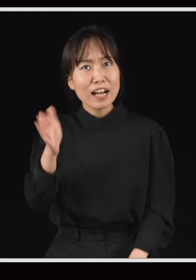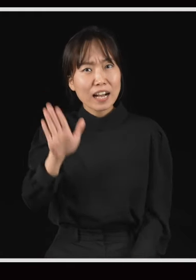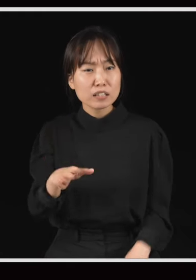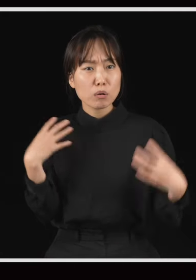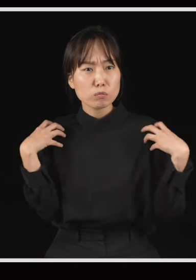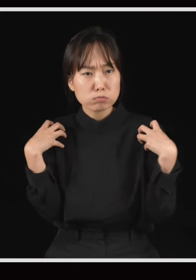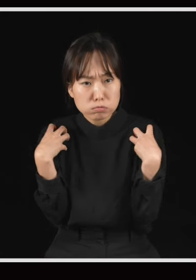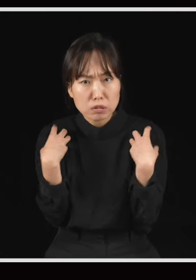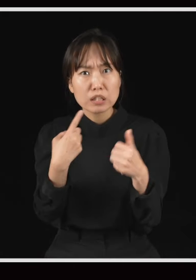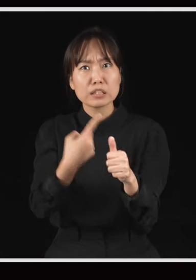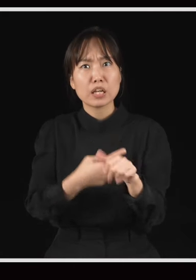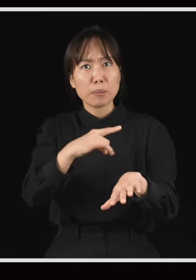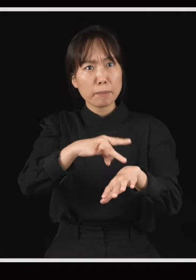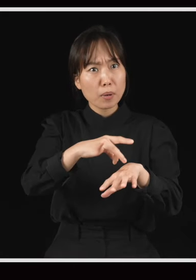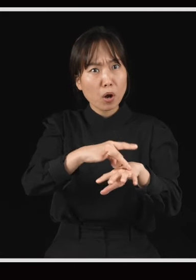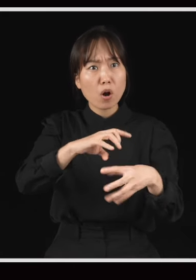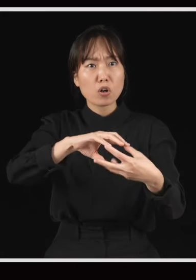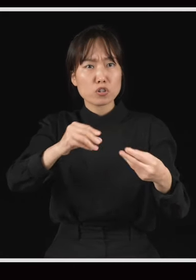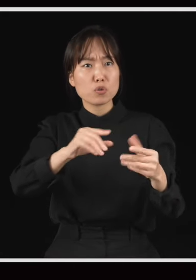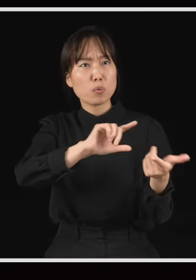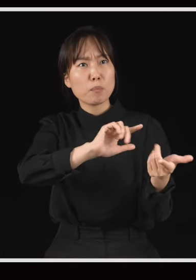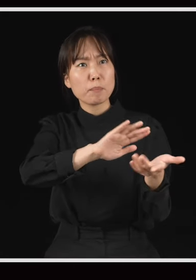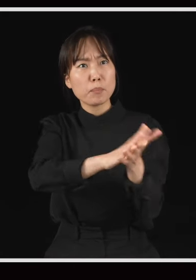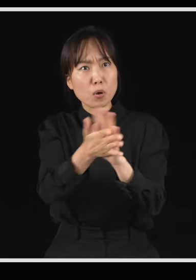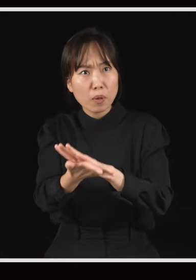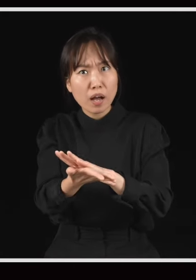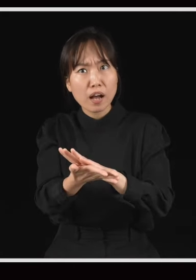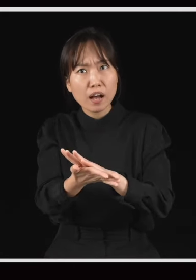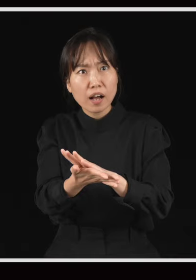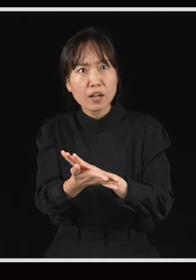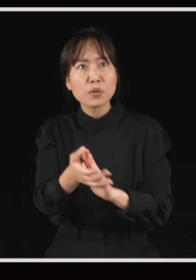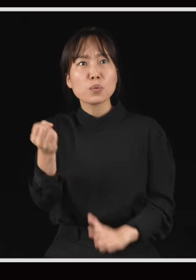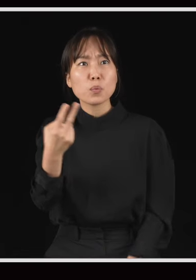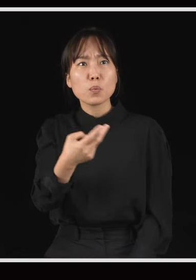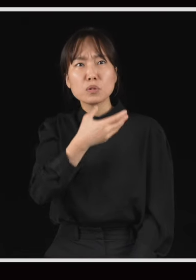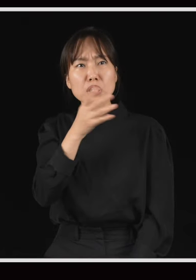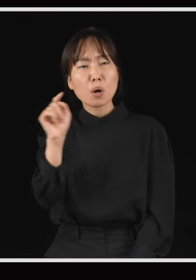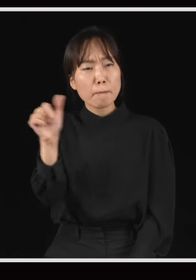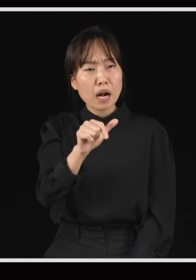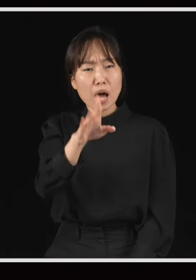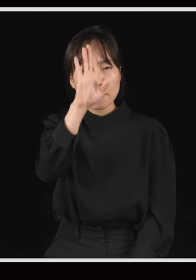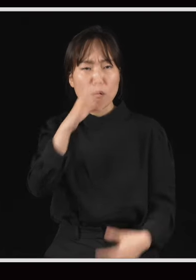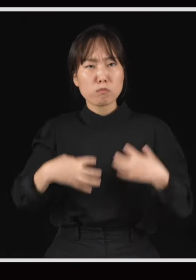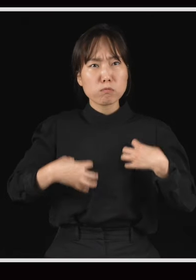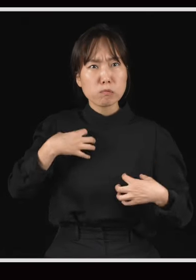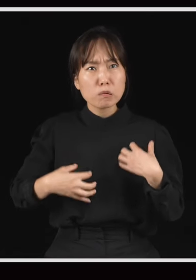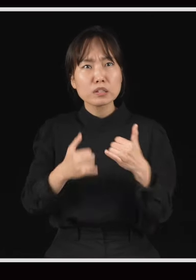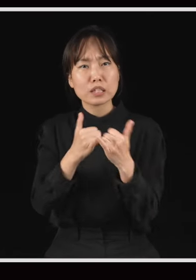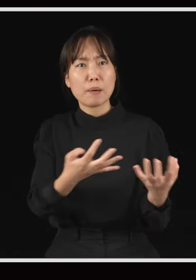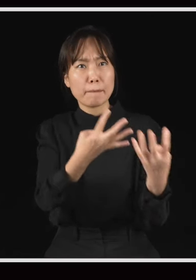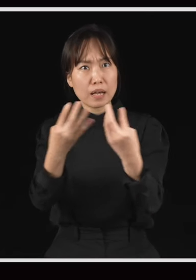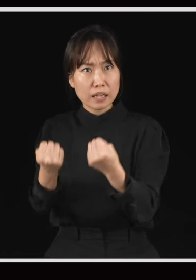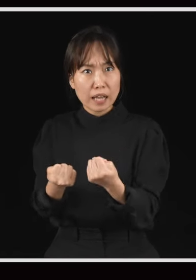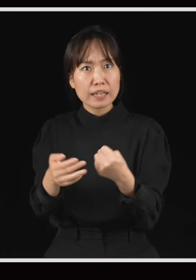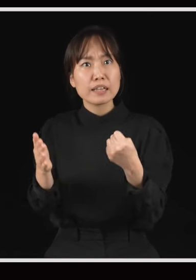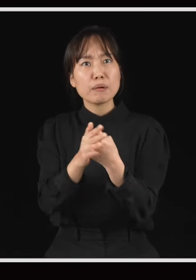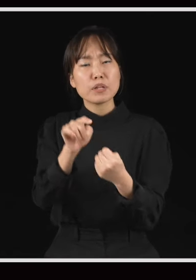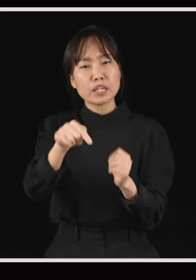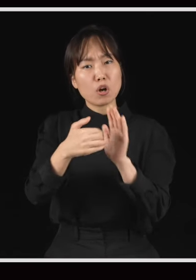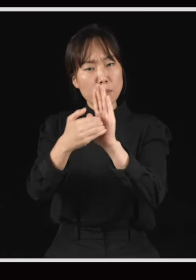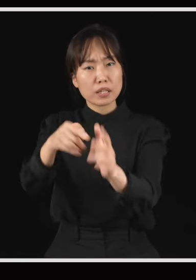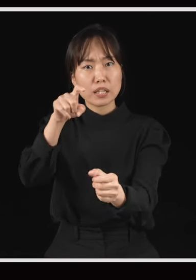이제 그 척추나 근골격계 가속 노화를 만들고, 최근에 보면은 이런 것들 때문에 여기저기가 아프셔서 오시는 분들이 워낙 많기 때문에